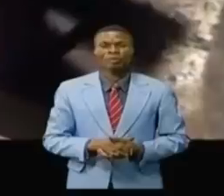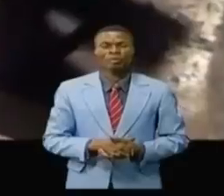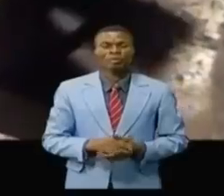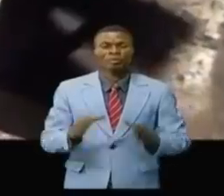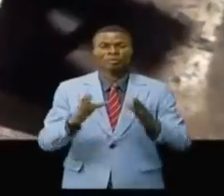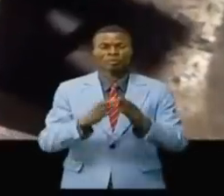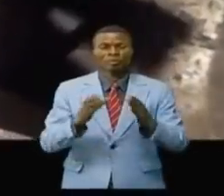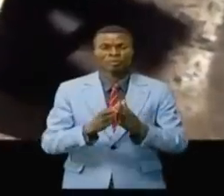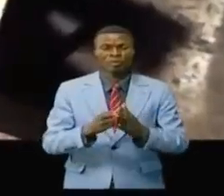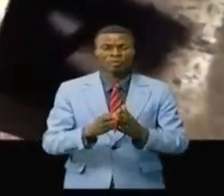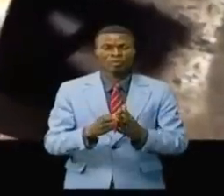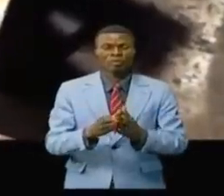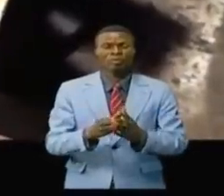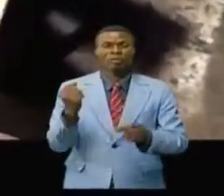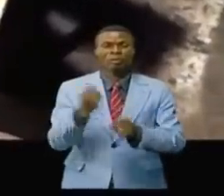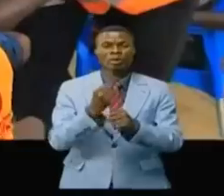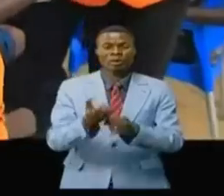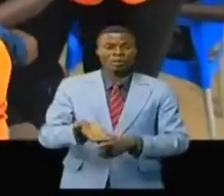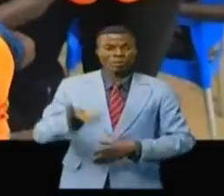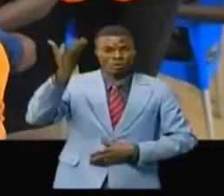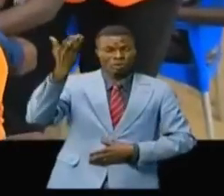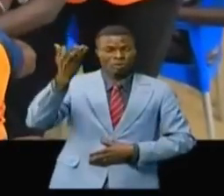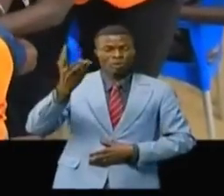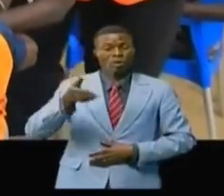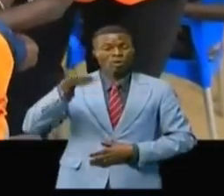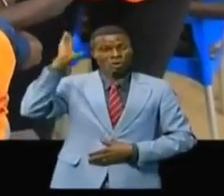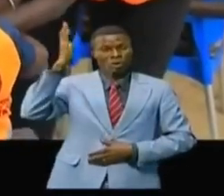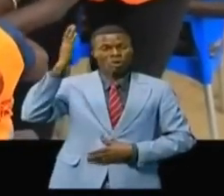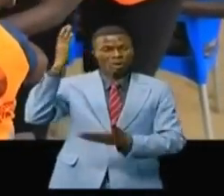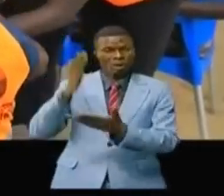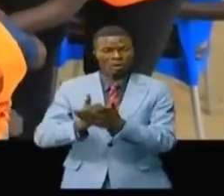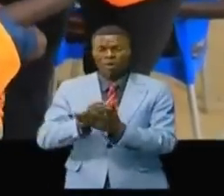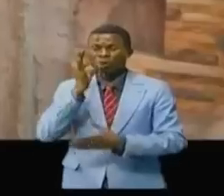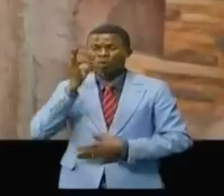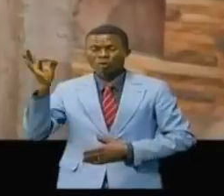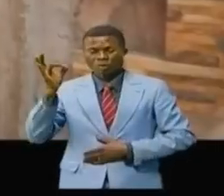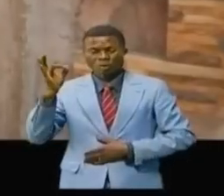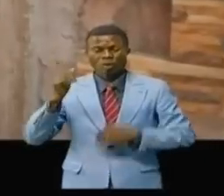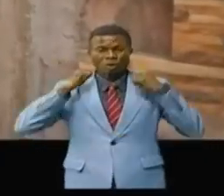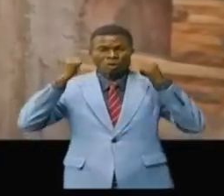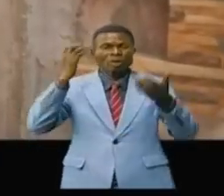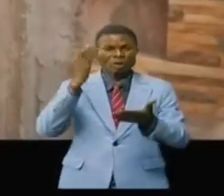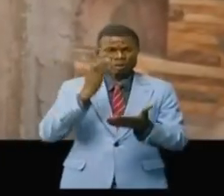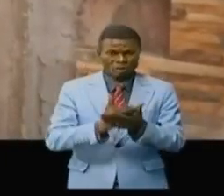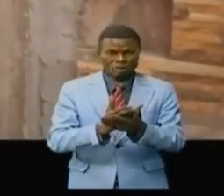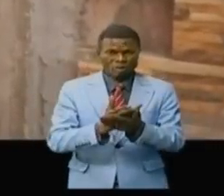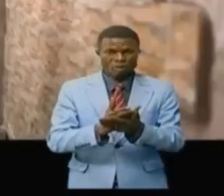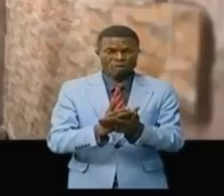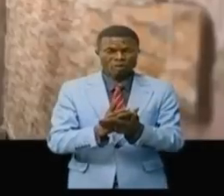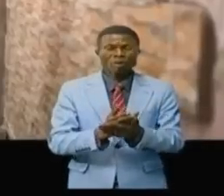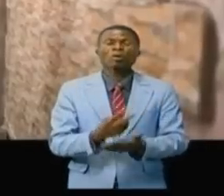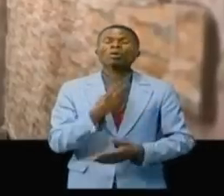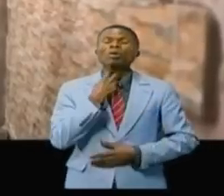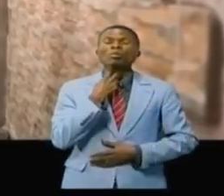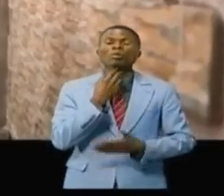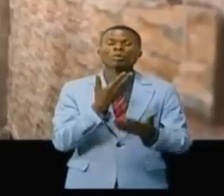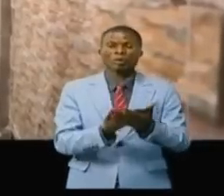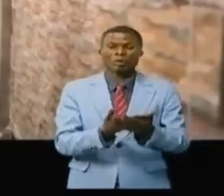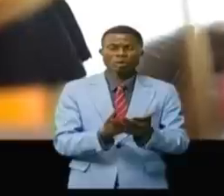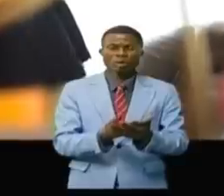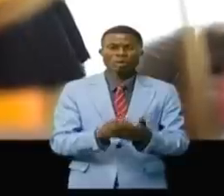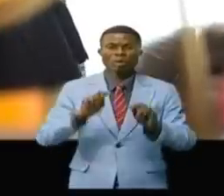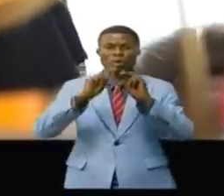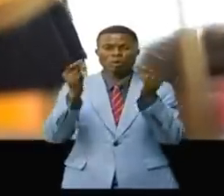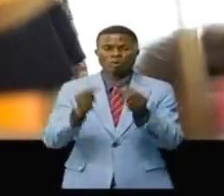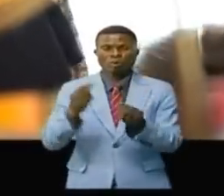Avec l'auto-emploi, les jeunes désœuvrés quittent l'oisiveté et la délinquance juvénile et étouffés dans l'œuf. Le